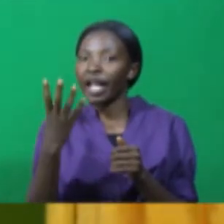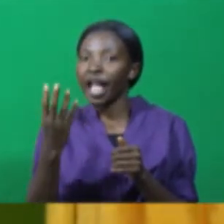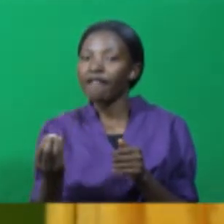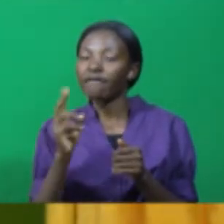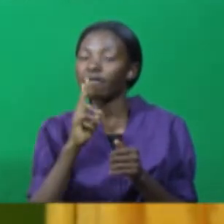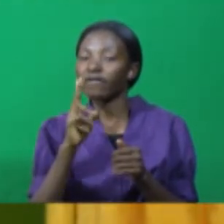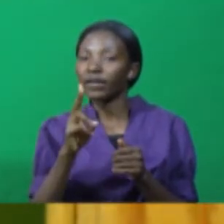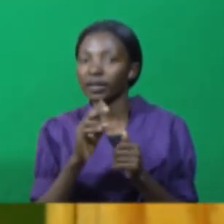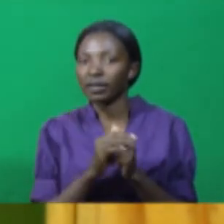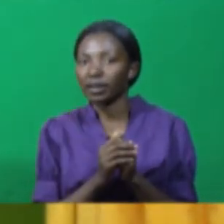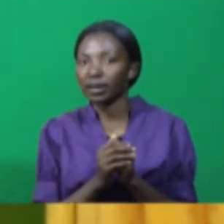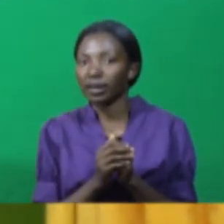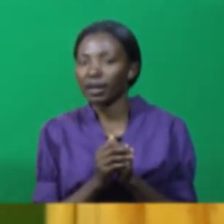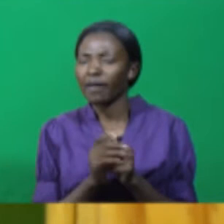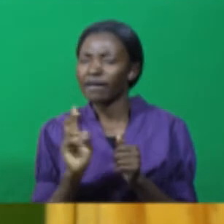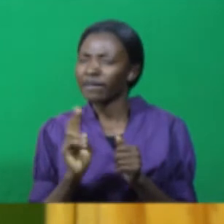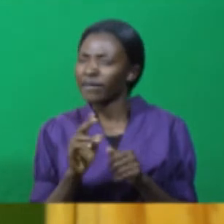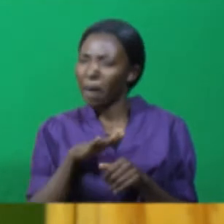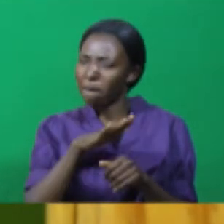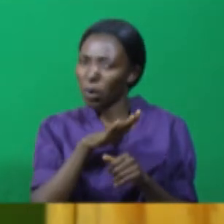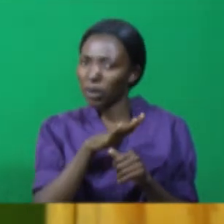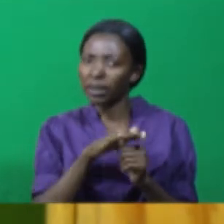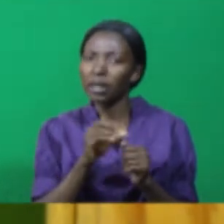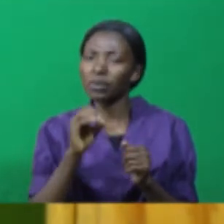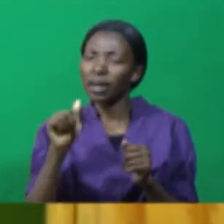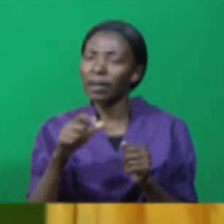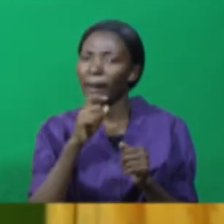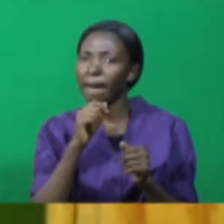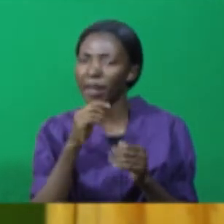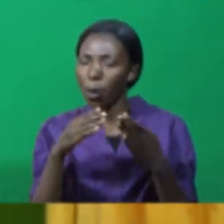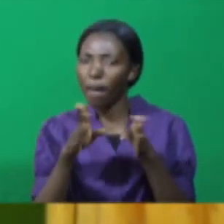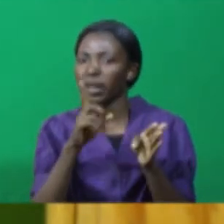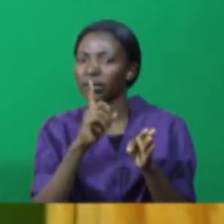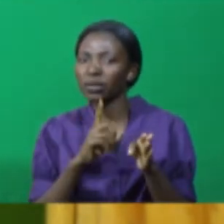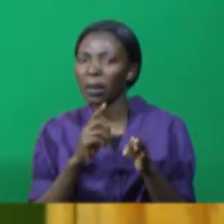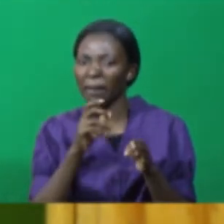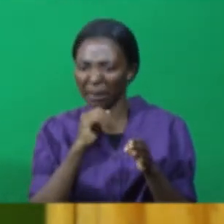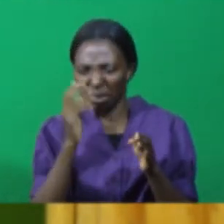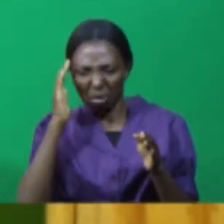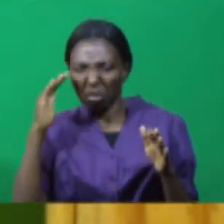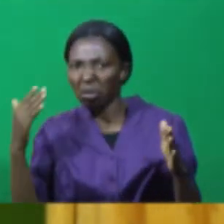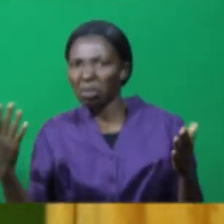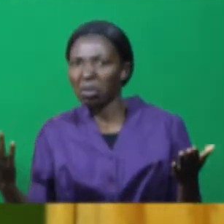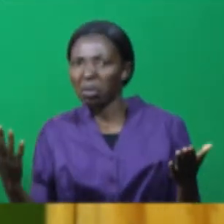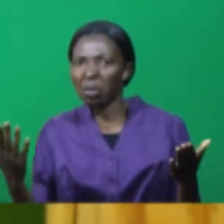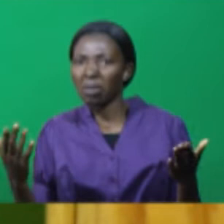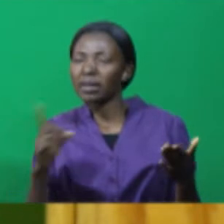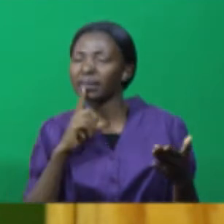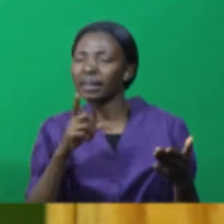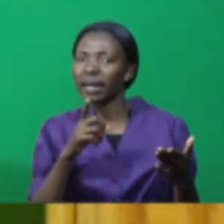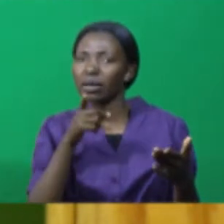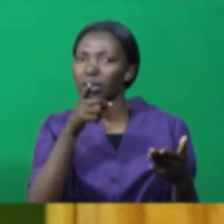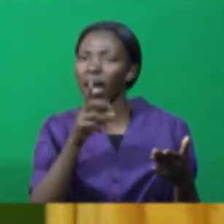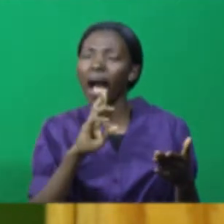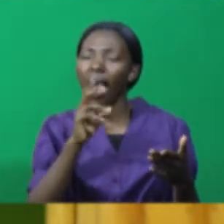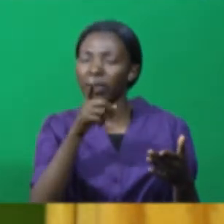muyenze. Pane muyenze. Makusenze. Uyu mukomana ndobva avhura do. Munhu wacho handimuzive. Right. Ngoma.